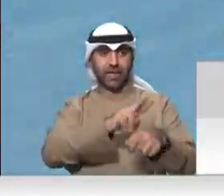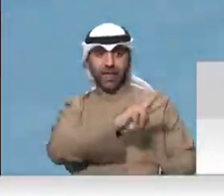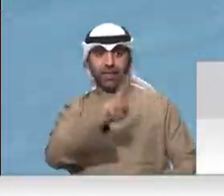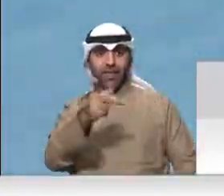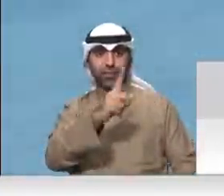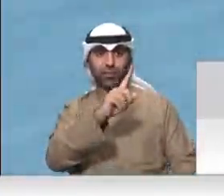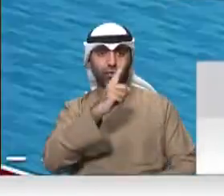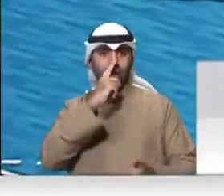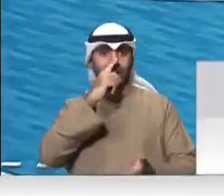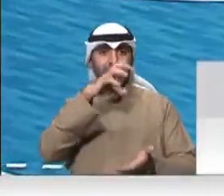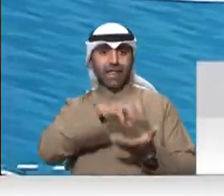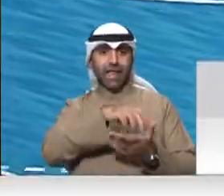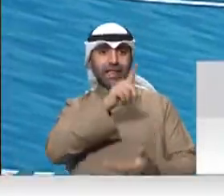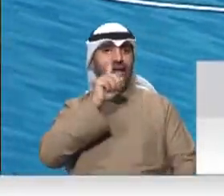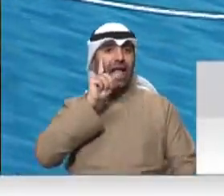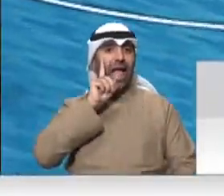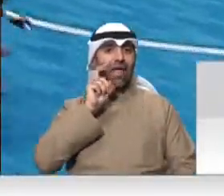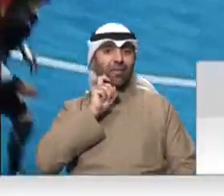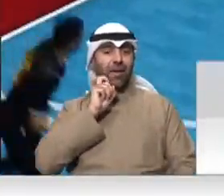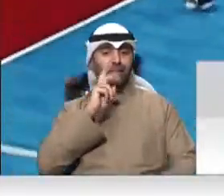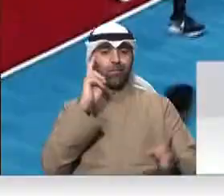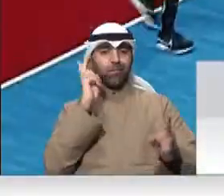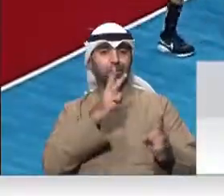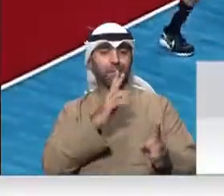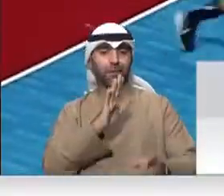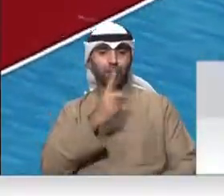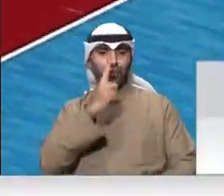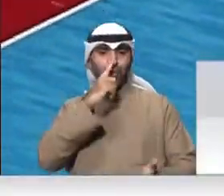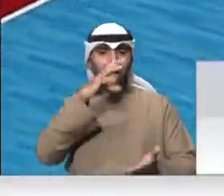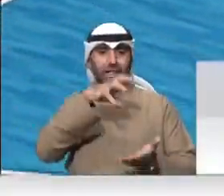القادسيه بنتيجه 32 هدفا مقابل 30